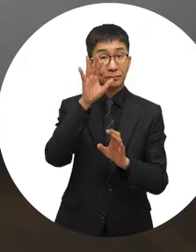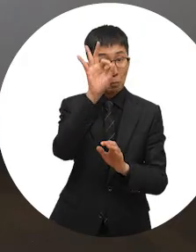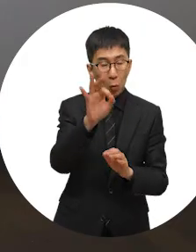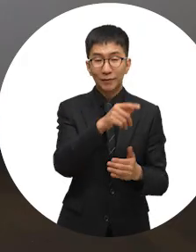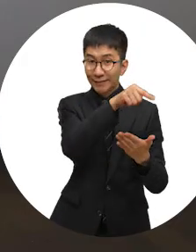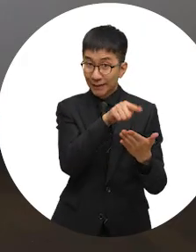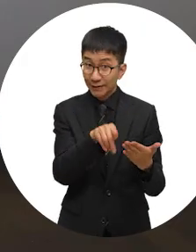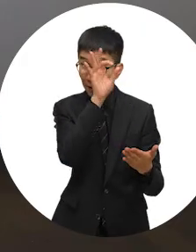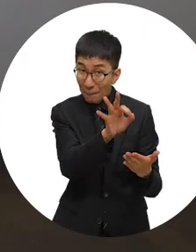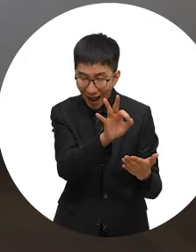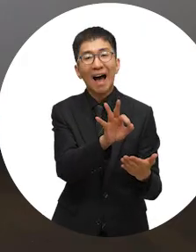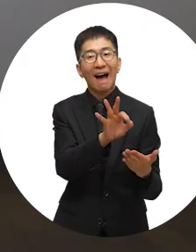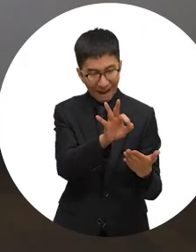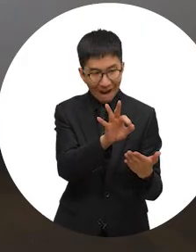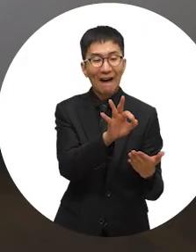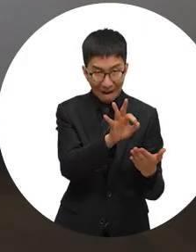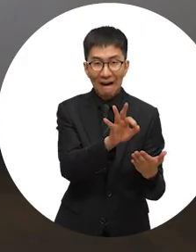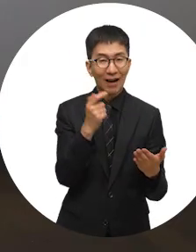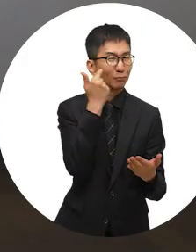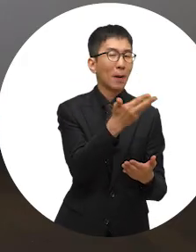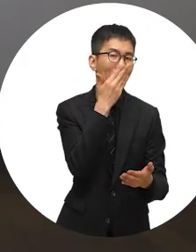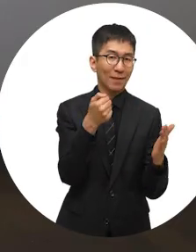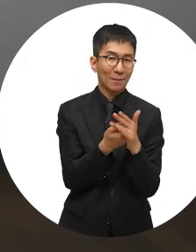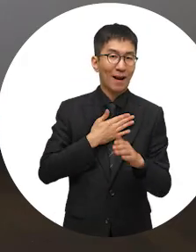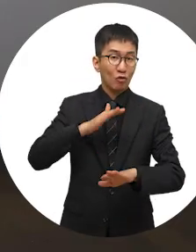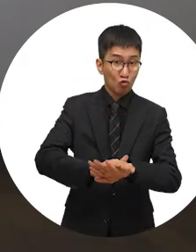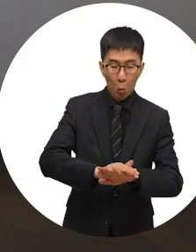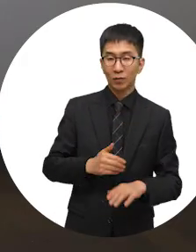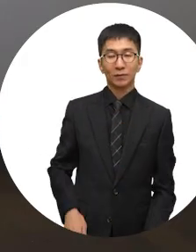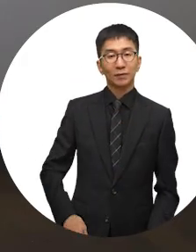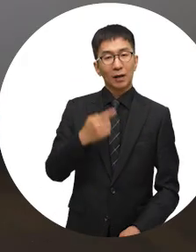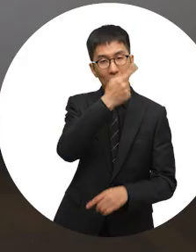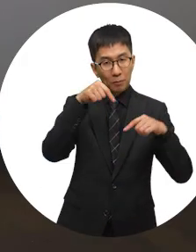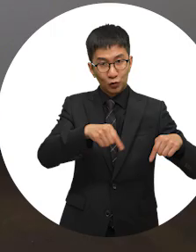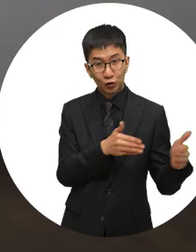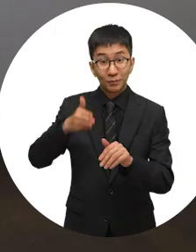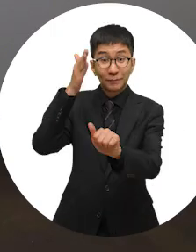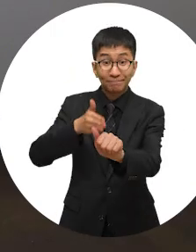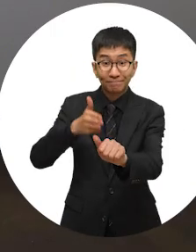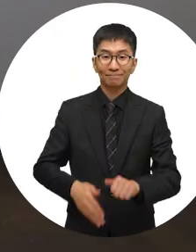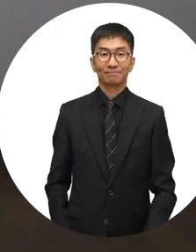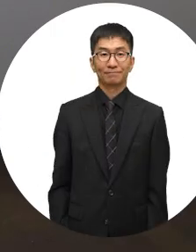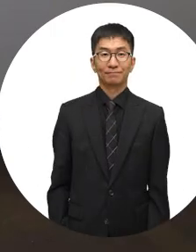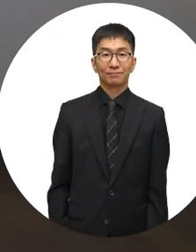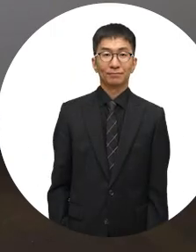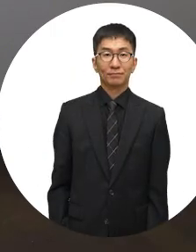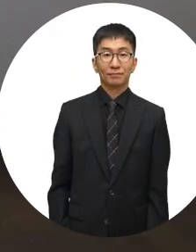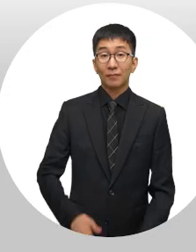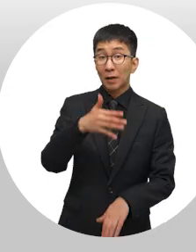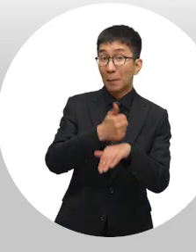서류평가 체크리스트를 바탕으로 서류평가 근거를 찾고 그 근거 안에서 면접평가 문항을 만들어 보시기